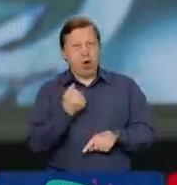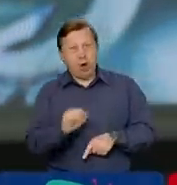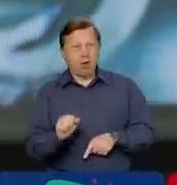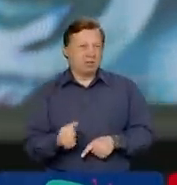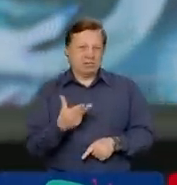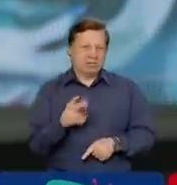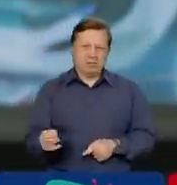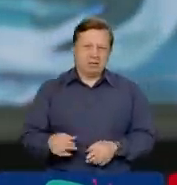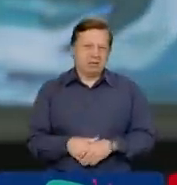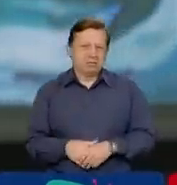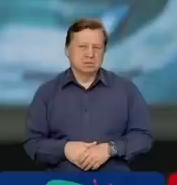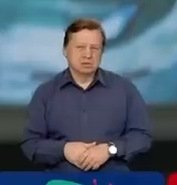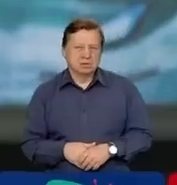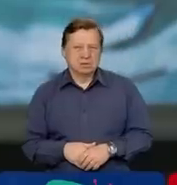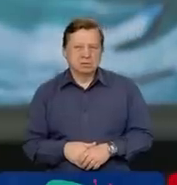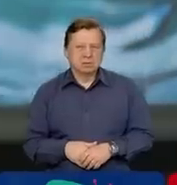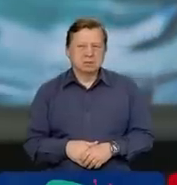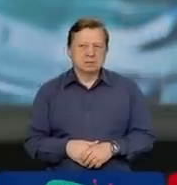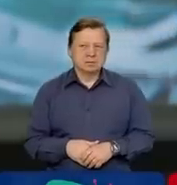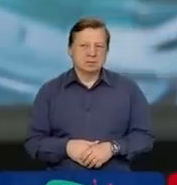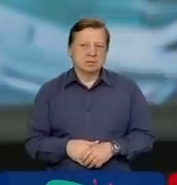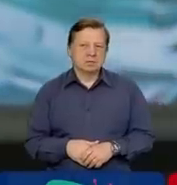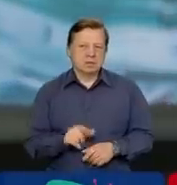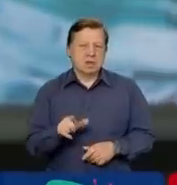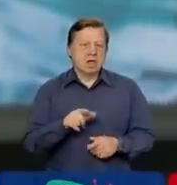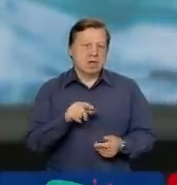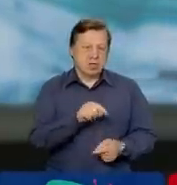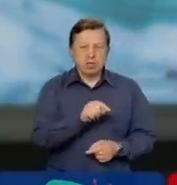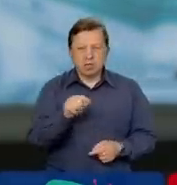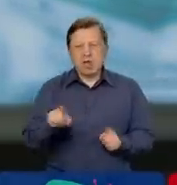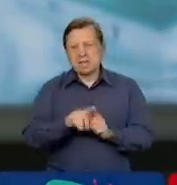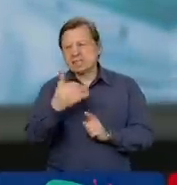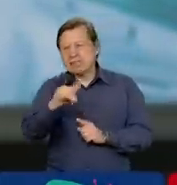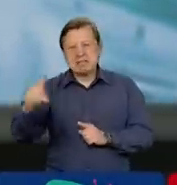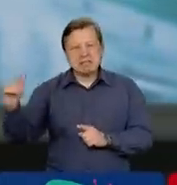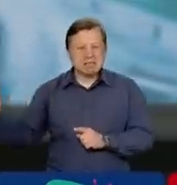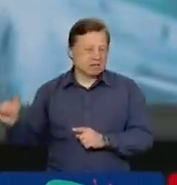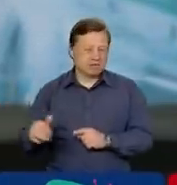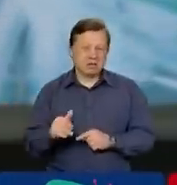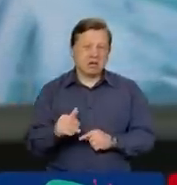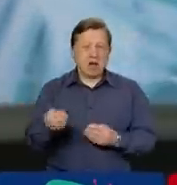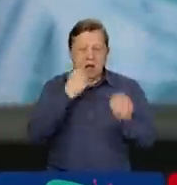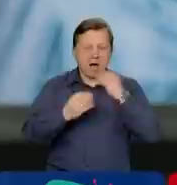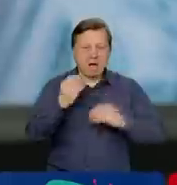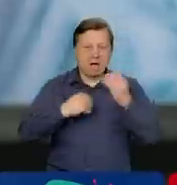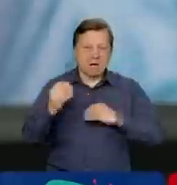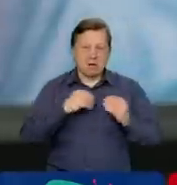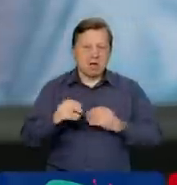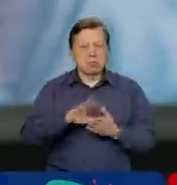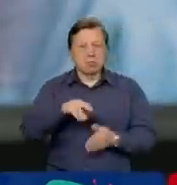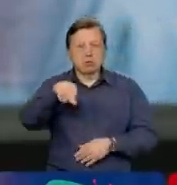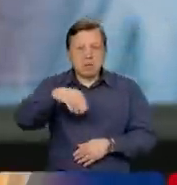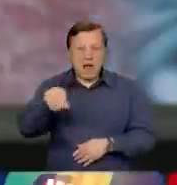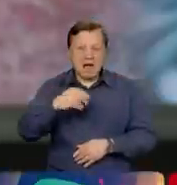odporności nie można osiągnąć przez spożywanie właśnie tych albo też innych produktów o charakterze przypraw na